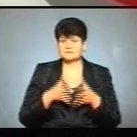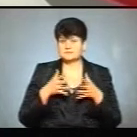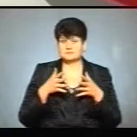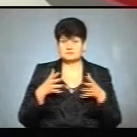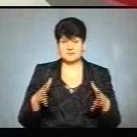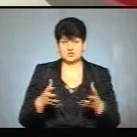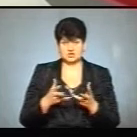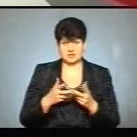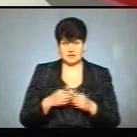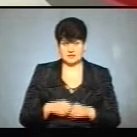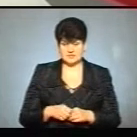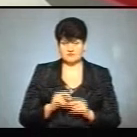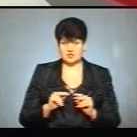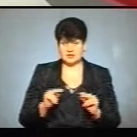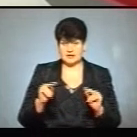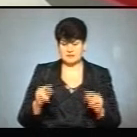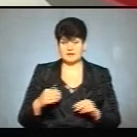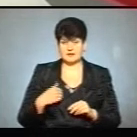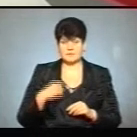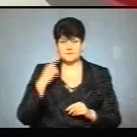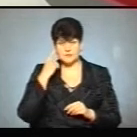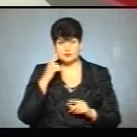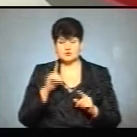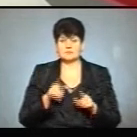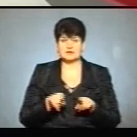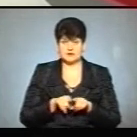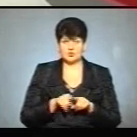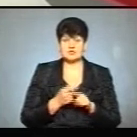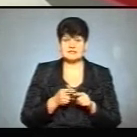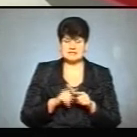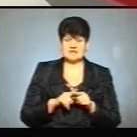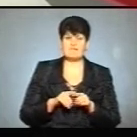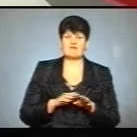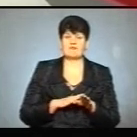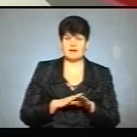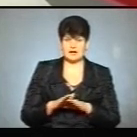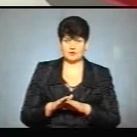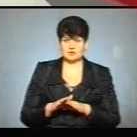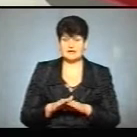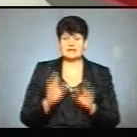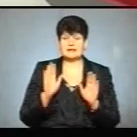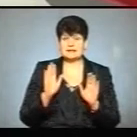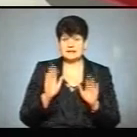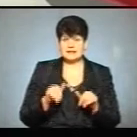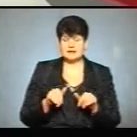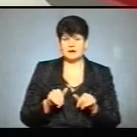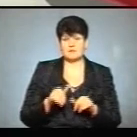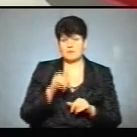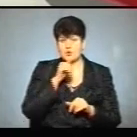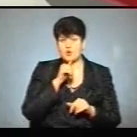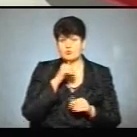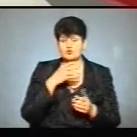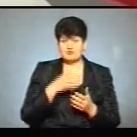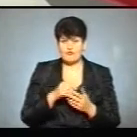більшої кількості вчителів. Я думаю, що ми також цю квоту виконаємо, і нехай приходять, нехай пробують свої